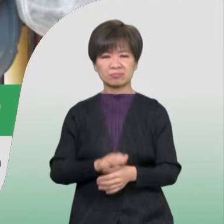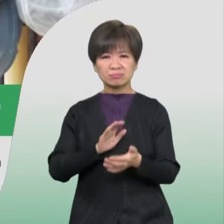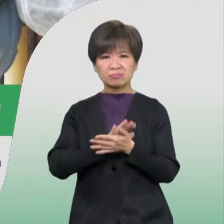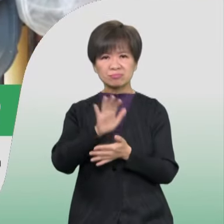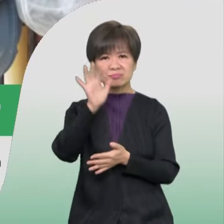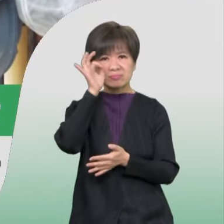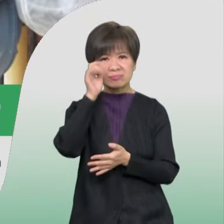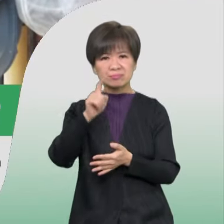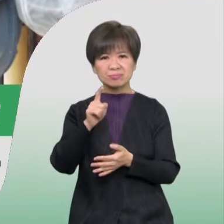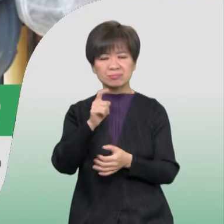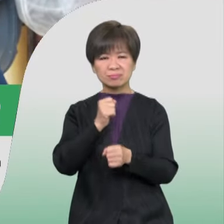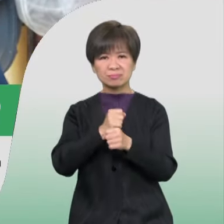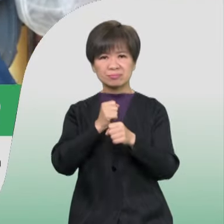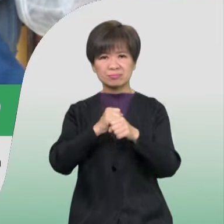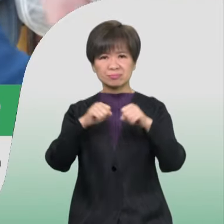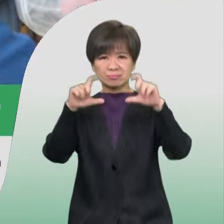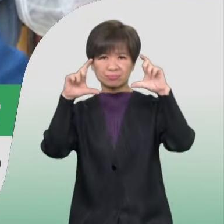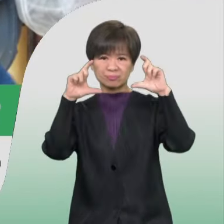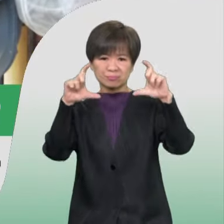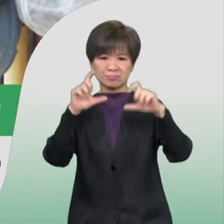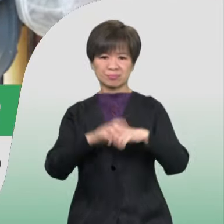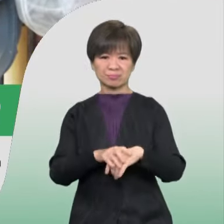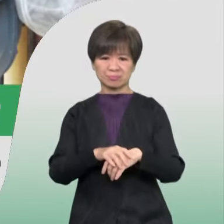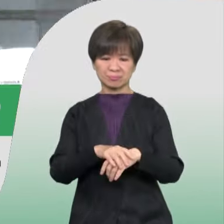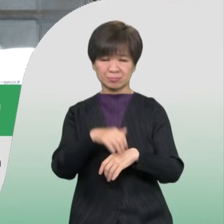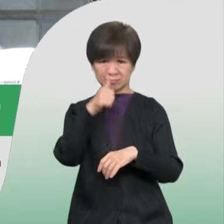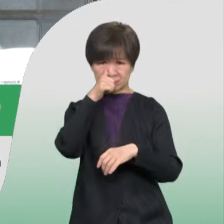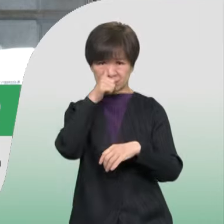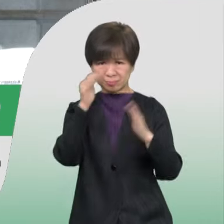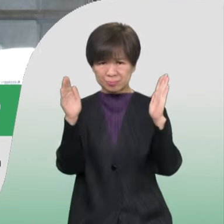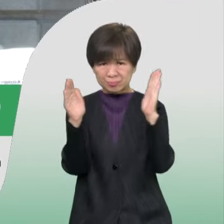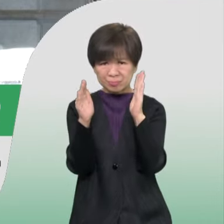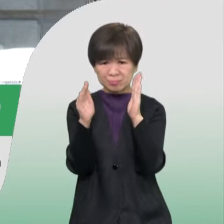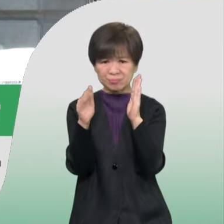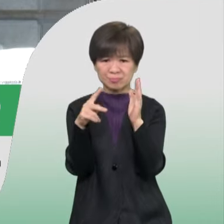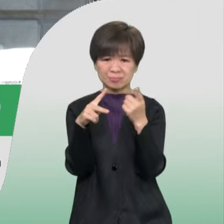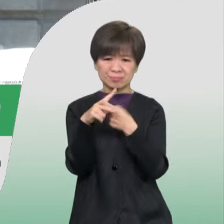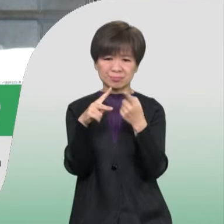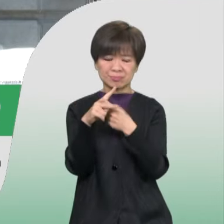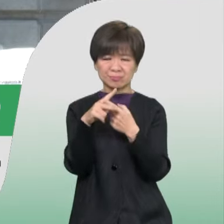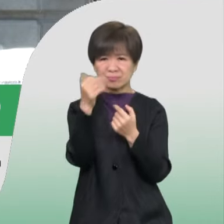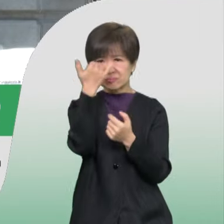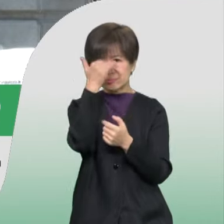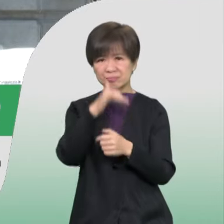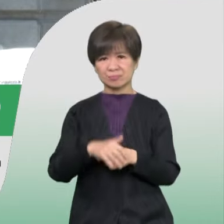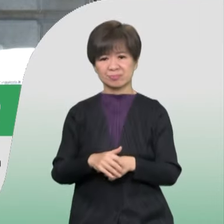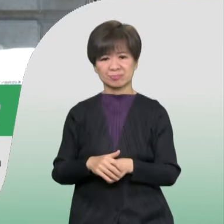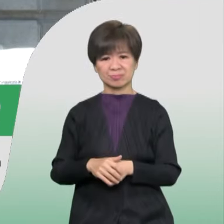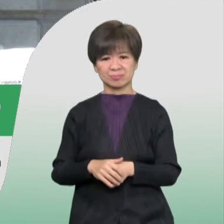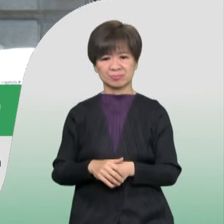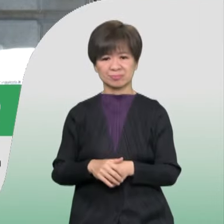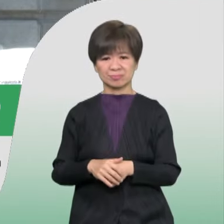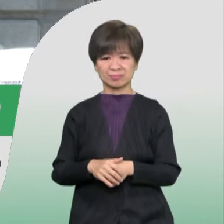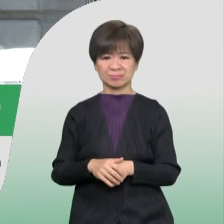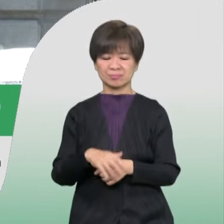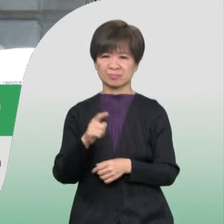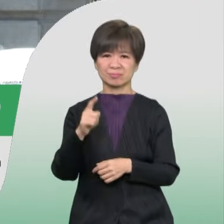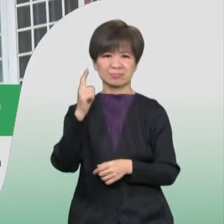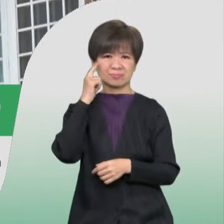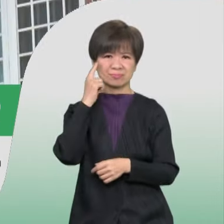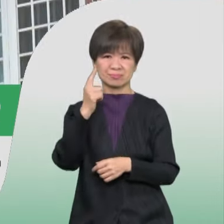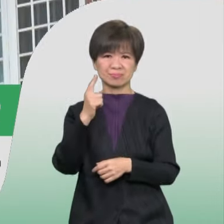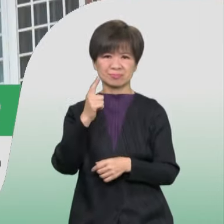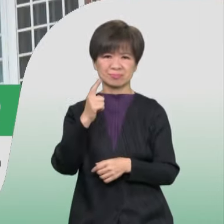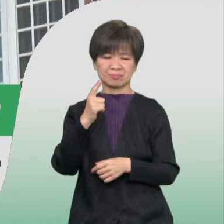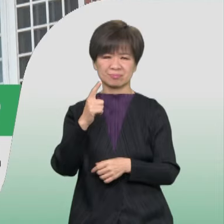到做出来的东西，按时加按短，这样子变成说我们的那个整个的规格都啊被矮